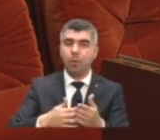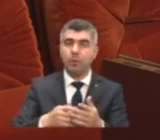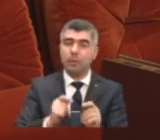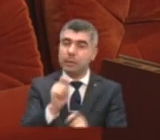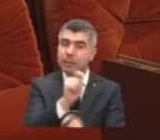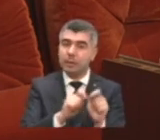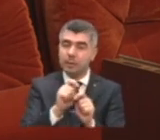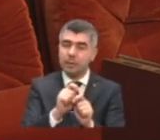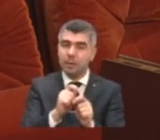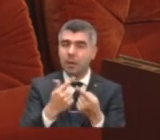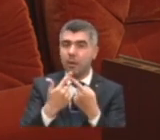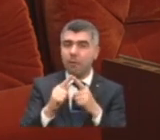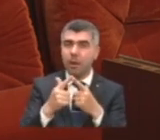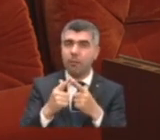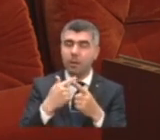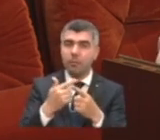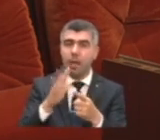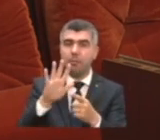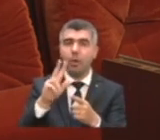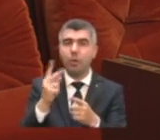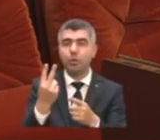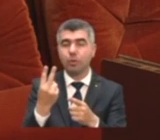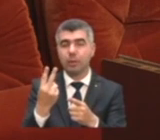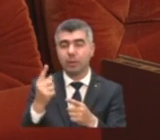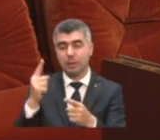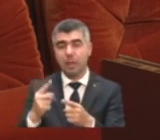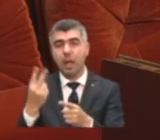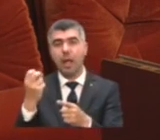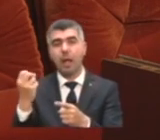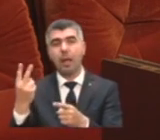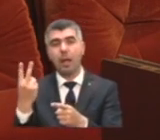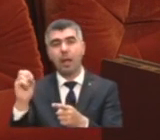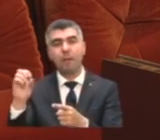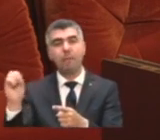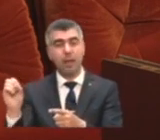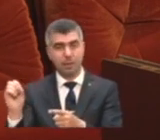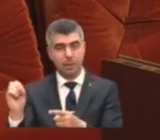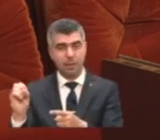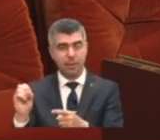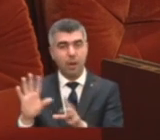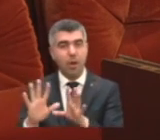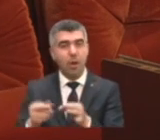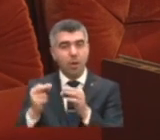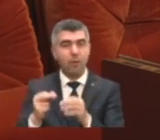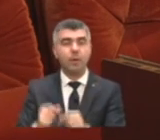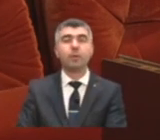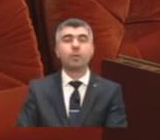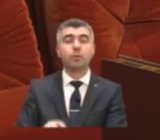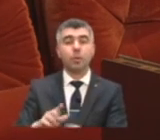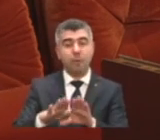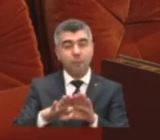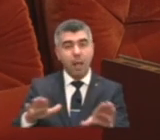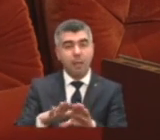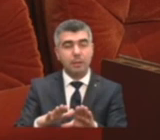تخضع لواحد المذكرة ديال 25 يوليوز 2000 واللي تتوضع جوج شروط: أن يكون العقار عموميا،